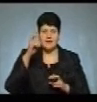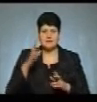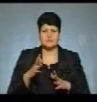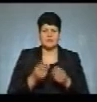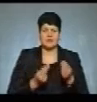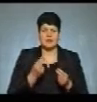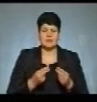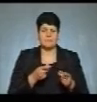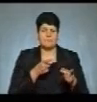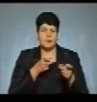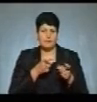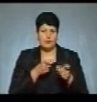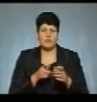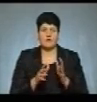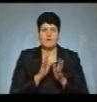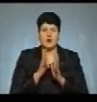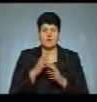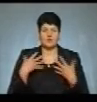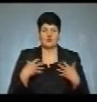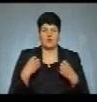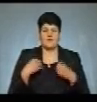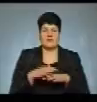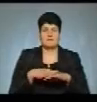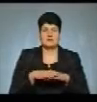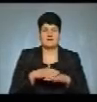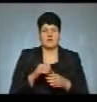у пейнтбол у парку здоров'я, що на масиві «Дружба».